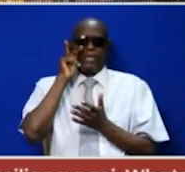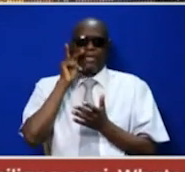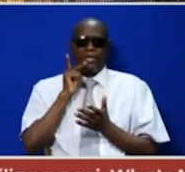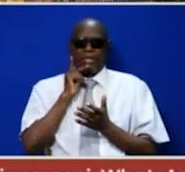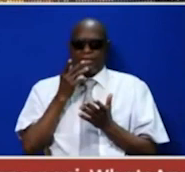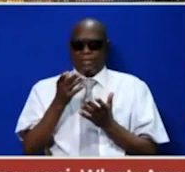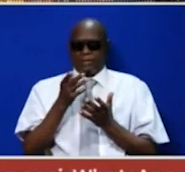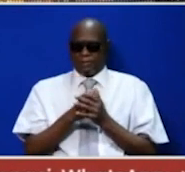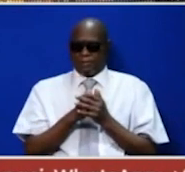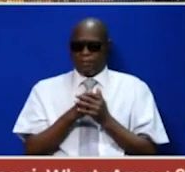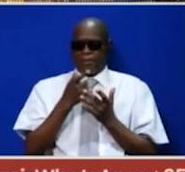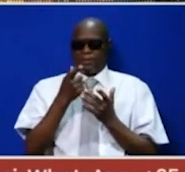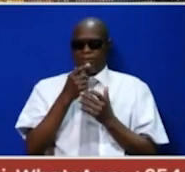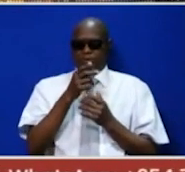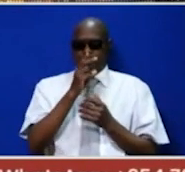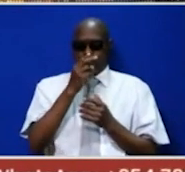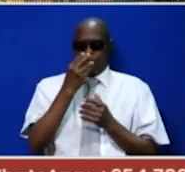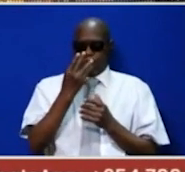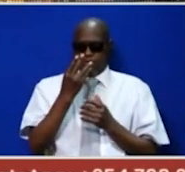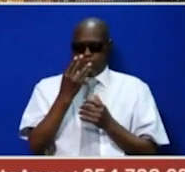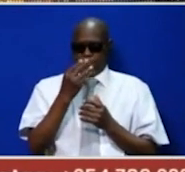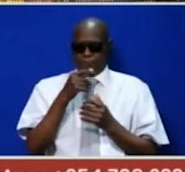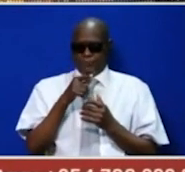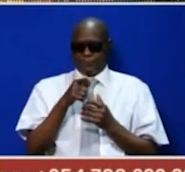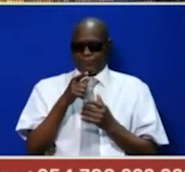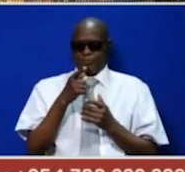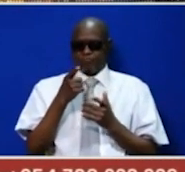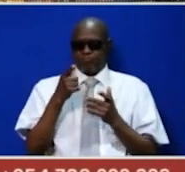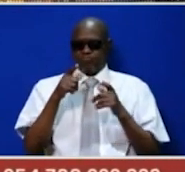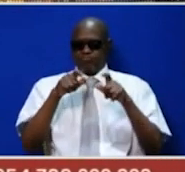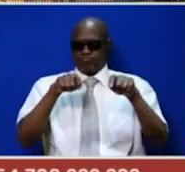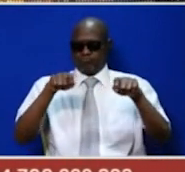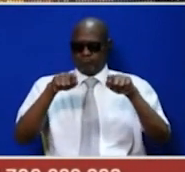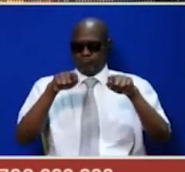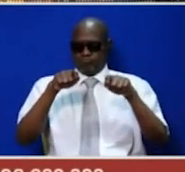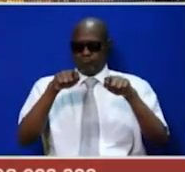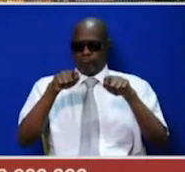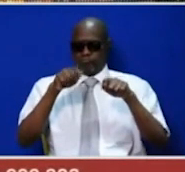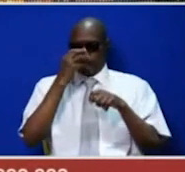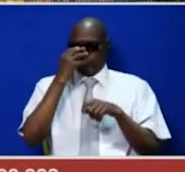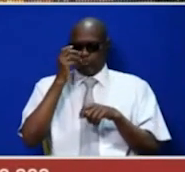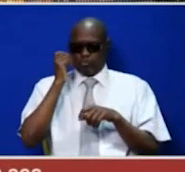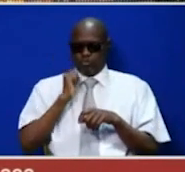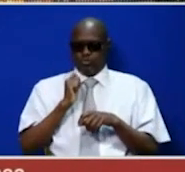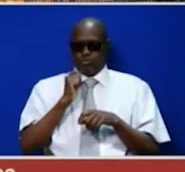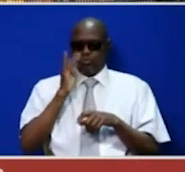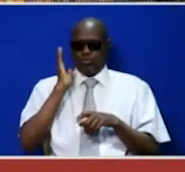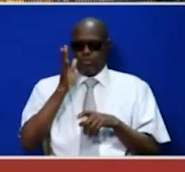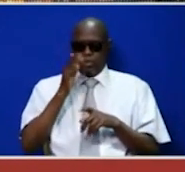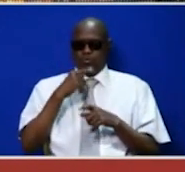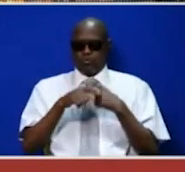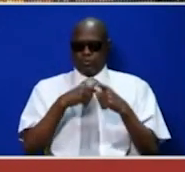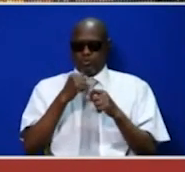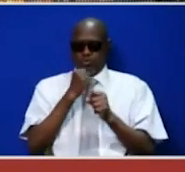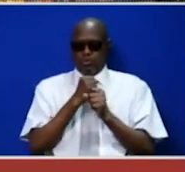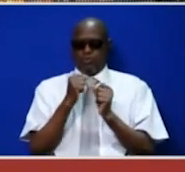mashirika 24 ya Umoja wa Mataifa nchini Kenya kwamba utawala wa Rais William Ruto utaendelea kushirikiana na kufanya kazi nao katika